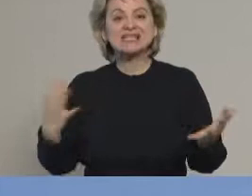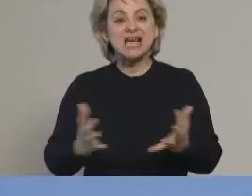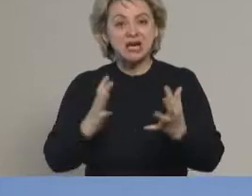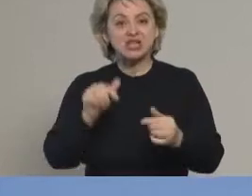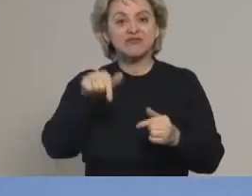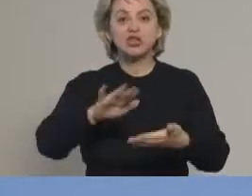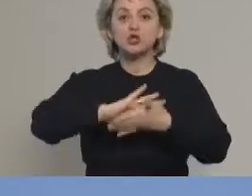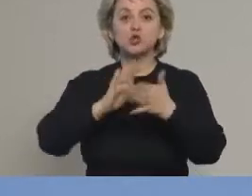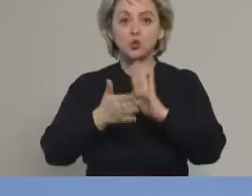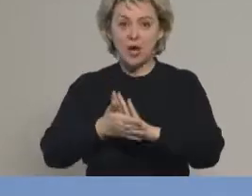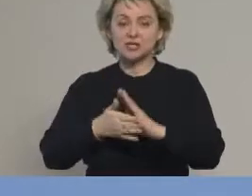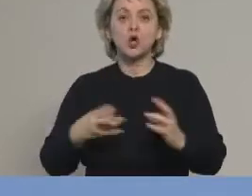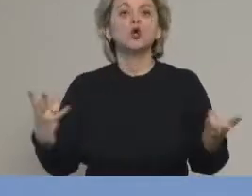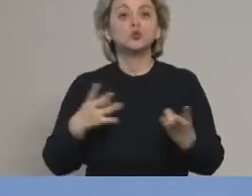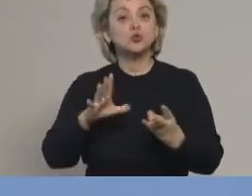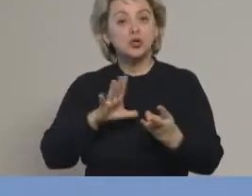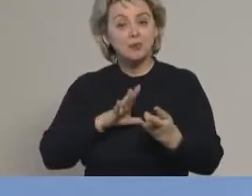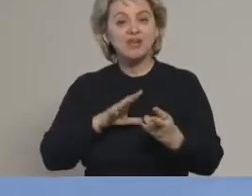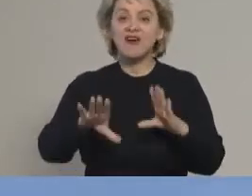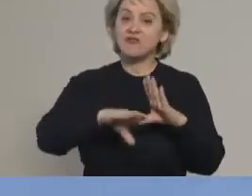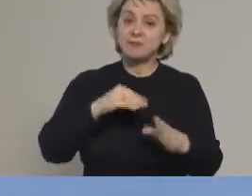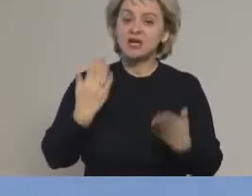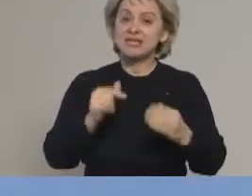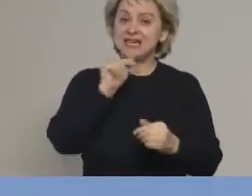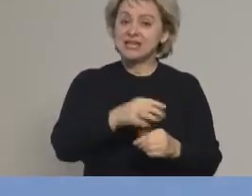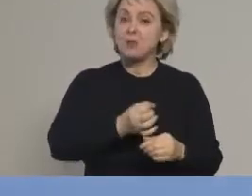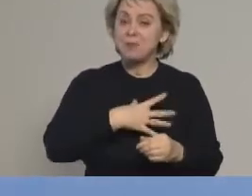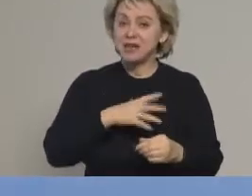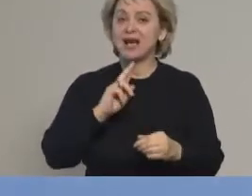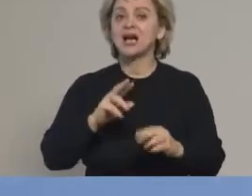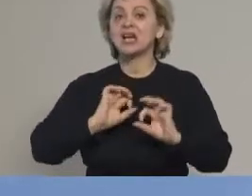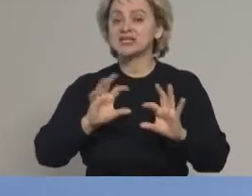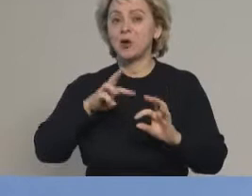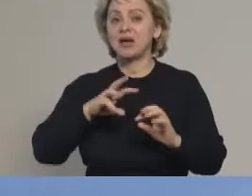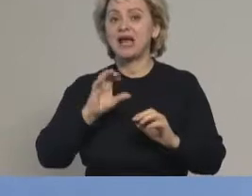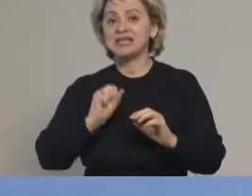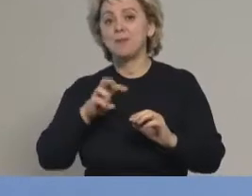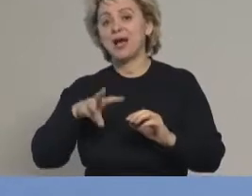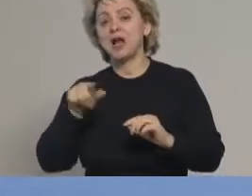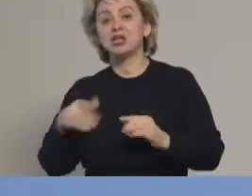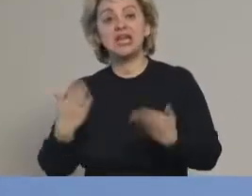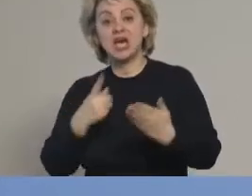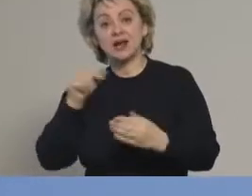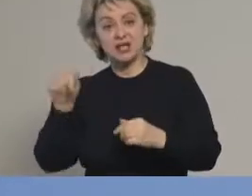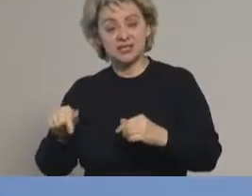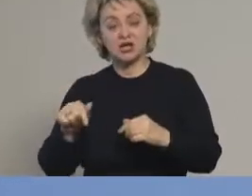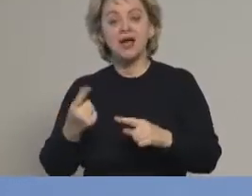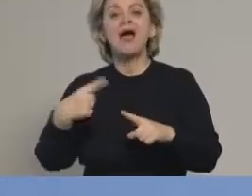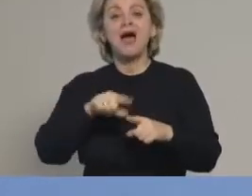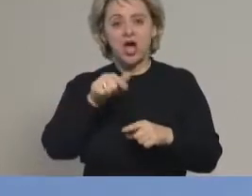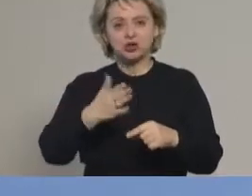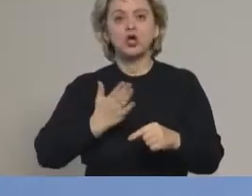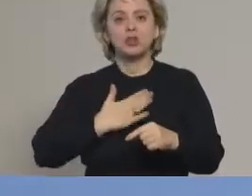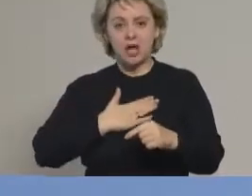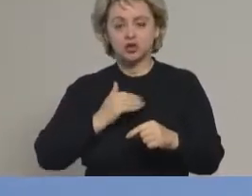сохранить в этой ситуации. Нужно было идти либо за белых, как рассказывал Александр Михайлович, либо за красных. Ну вот это